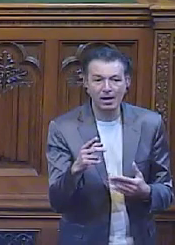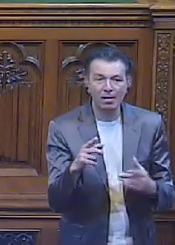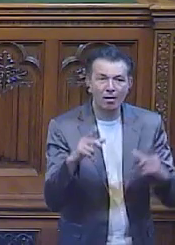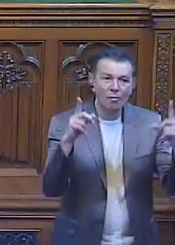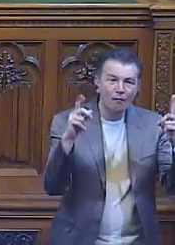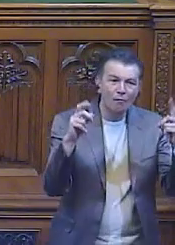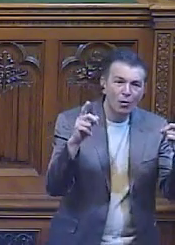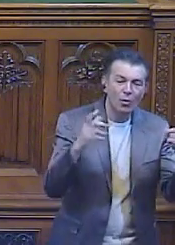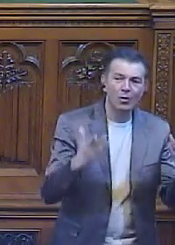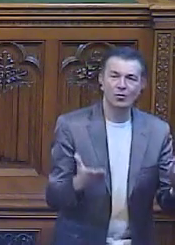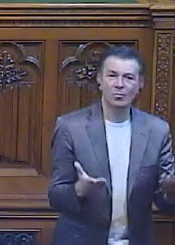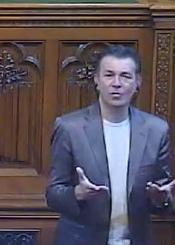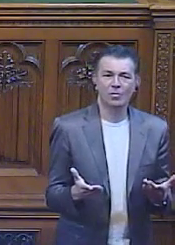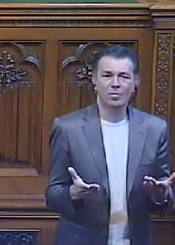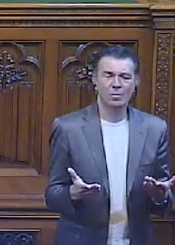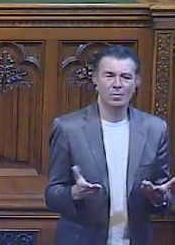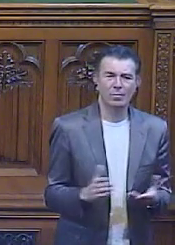mit